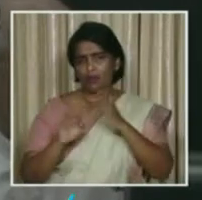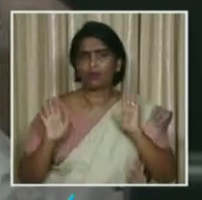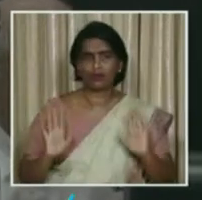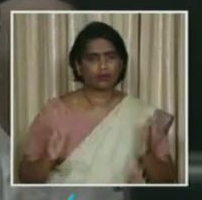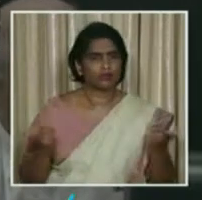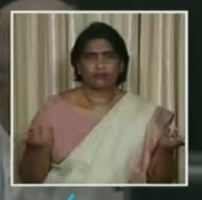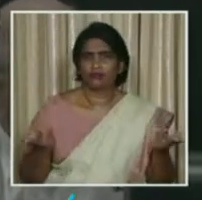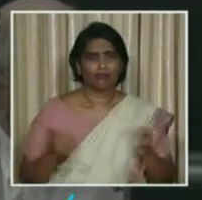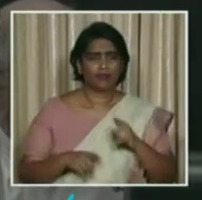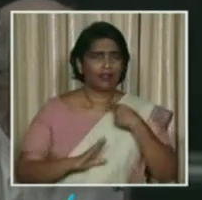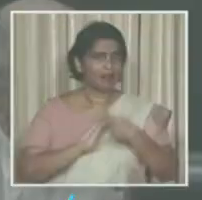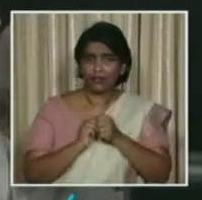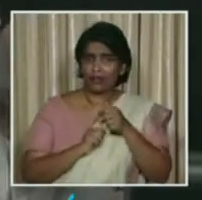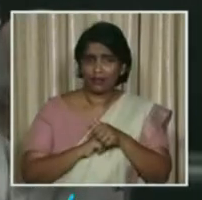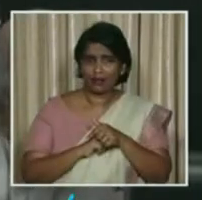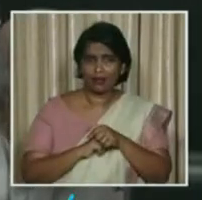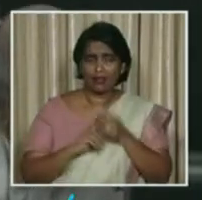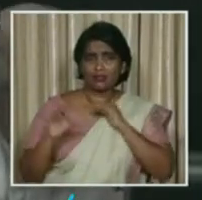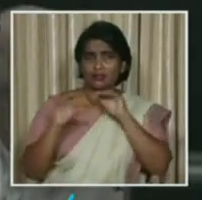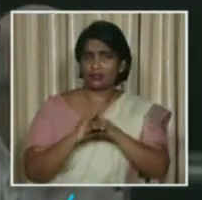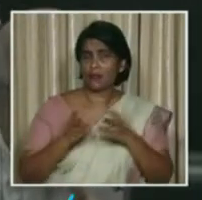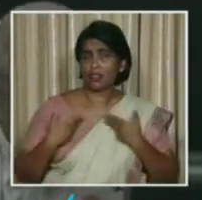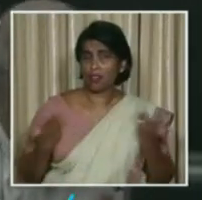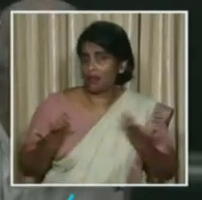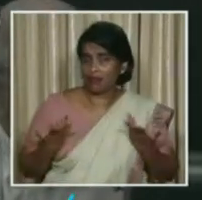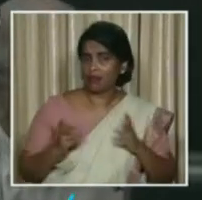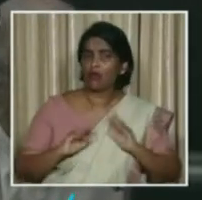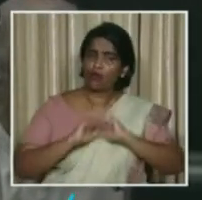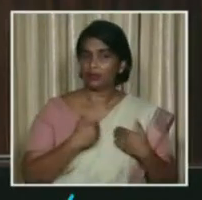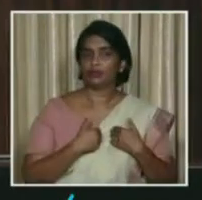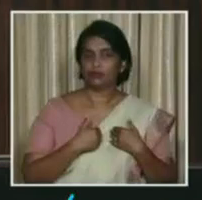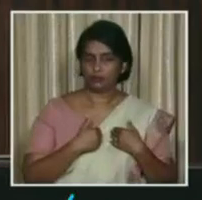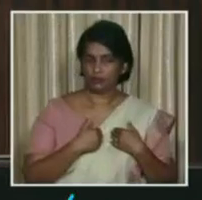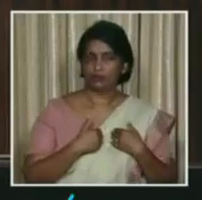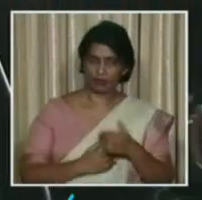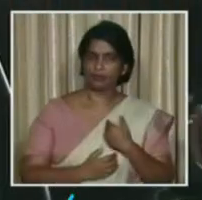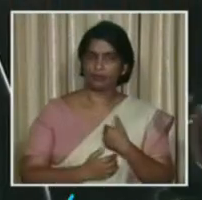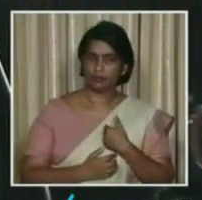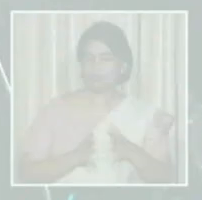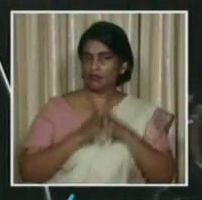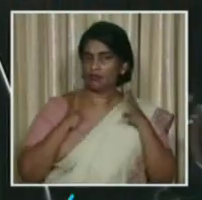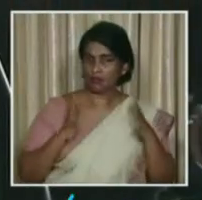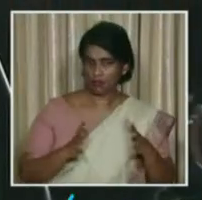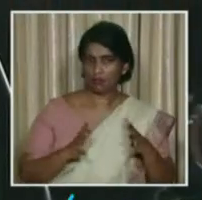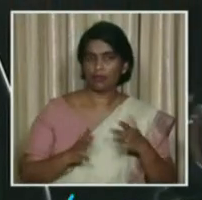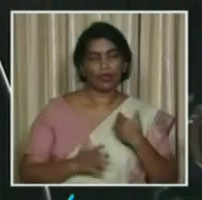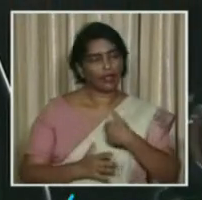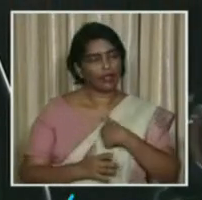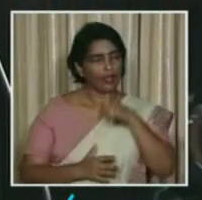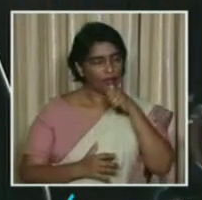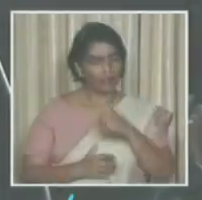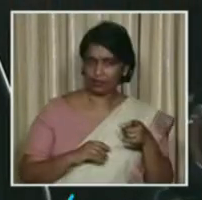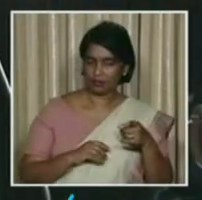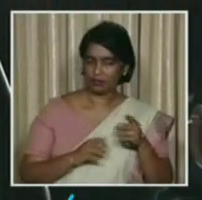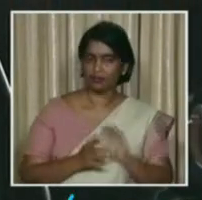ඉතින් කියන්න එපා මේ රටේ අපි මේවට සම්බන්ධ වෙලා නැහැ කියලා. මේ ඔක්කොම අපි හොයලා තියෙන්නේ. මම ඇත්තටම අද බොහොම හදවතින් එකඟව